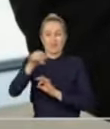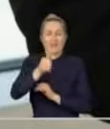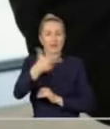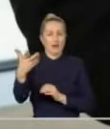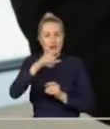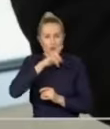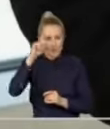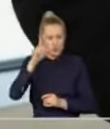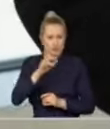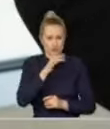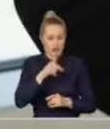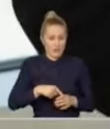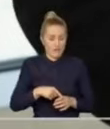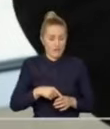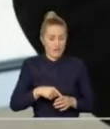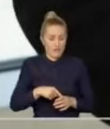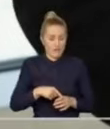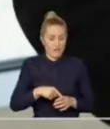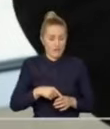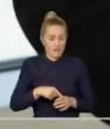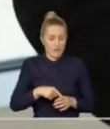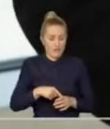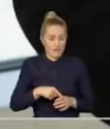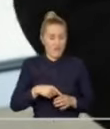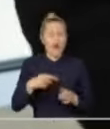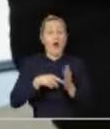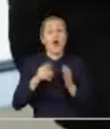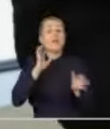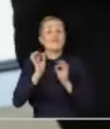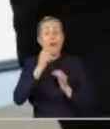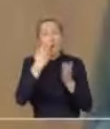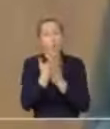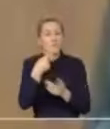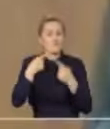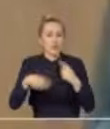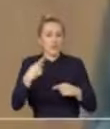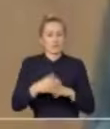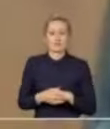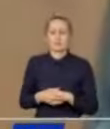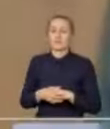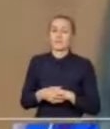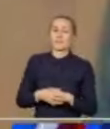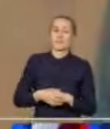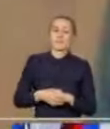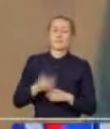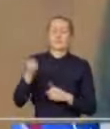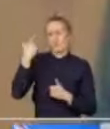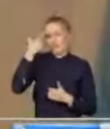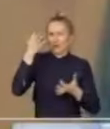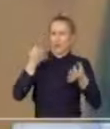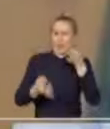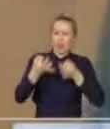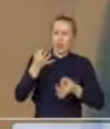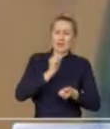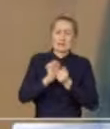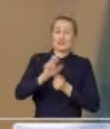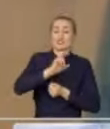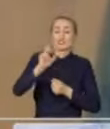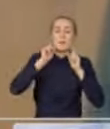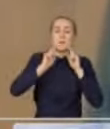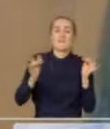Żydów. Te informacje okazały się plotką. Budzi wątpliwość, czy rzeczywiście